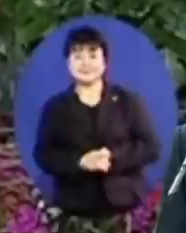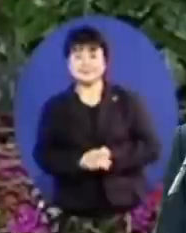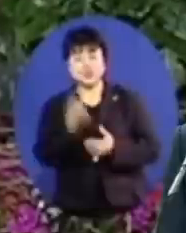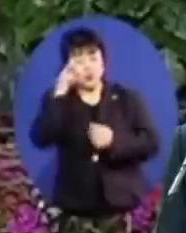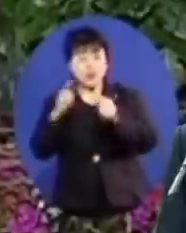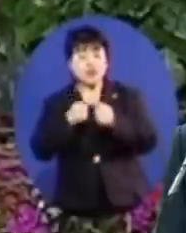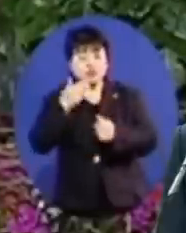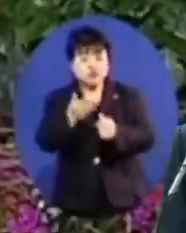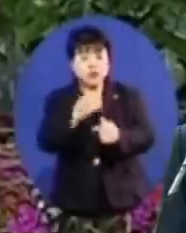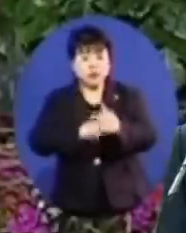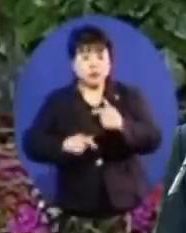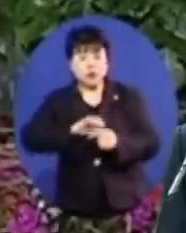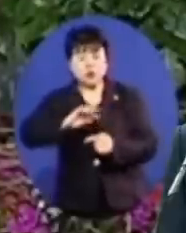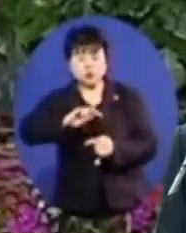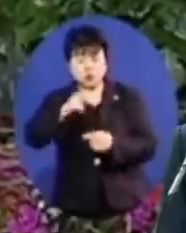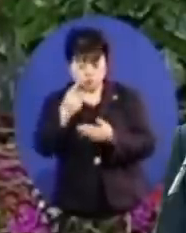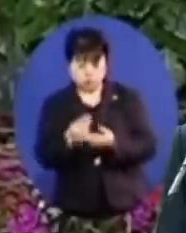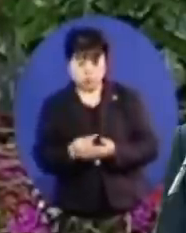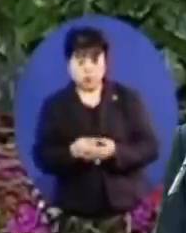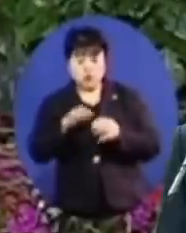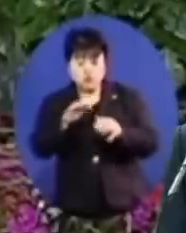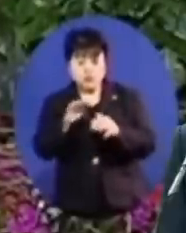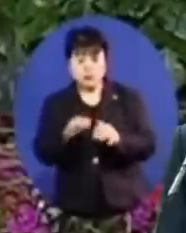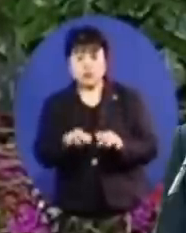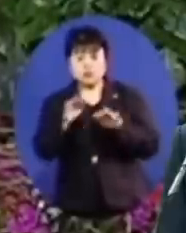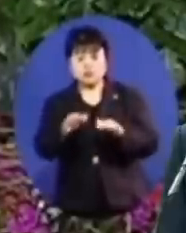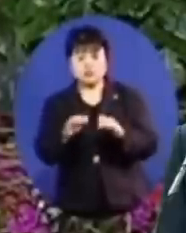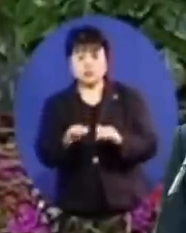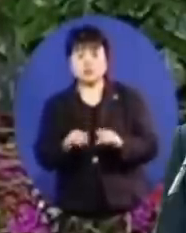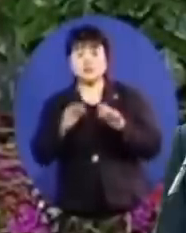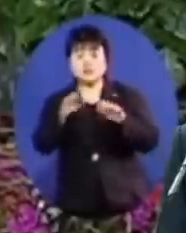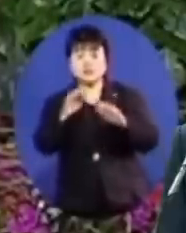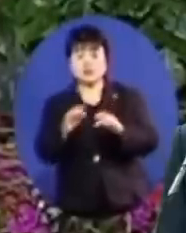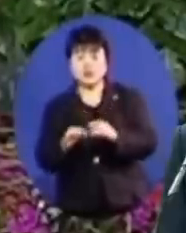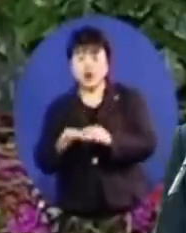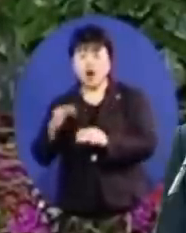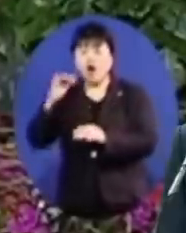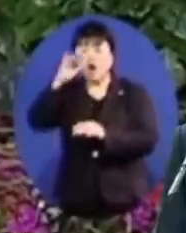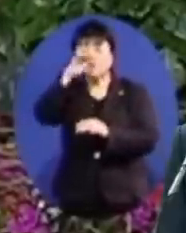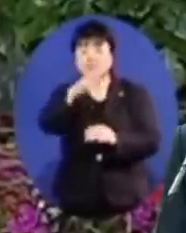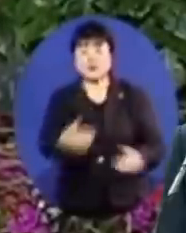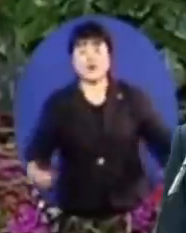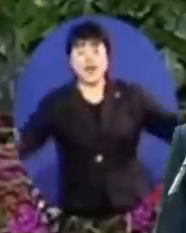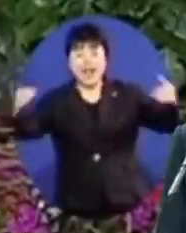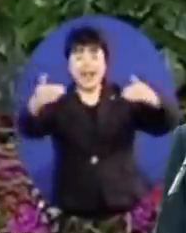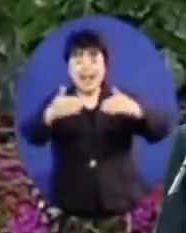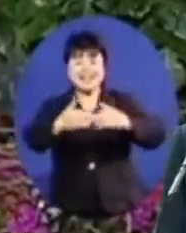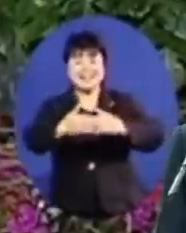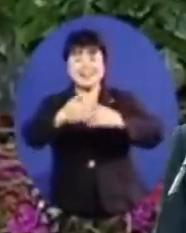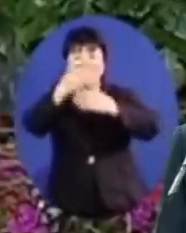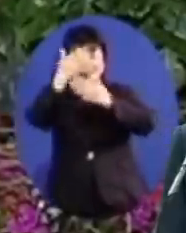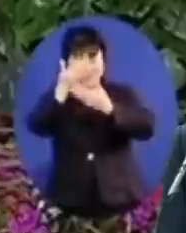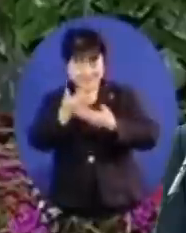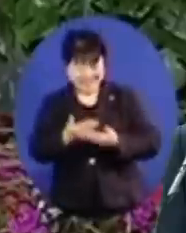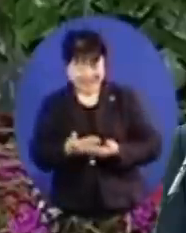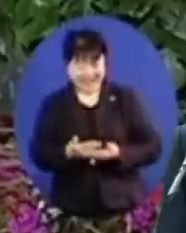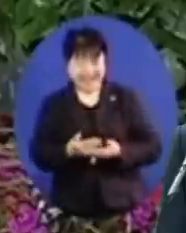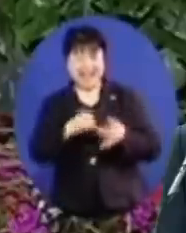왜냐하면 주라 그러면 돌려줄 것이고 후이되어 눌러서 흔들어서 넘치게 해서 안겨줘요.